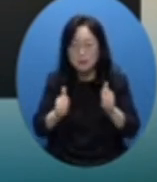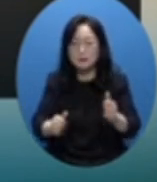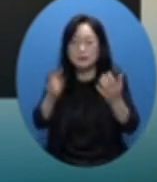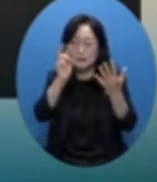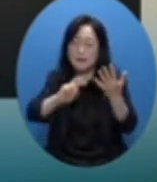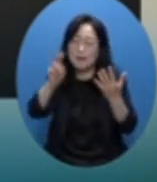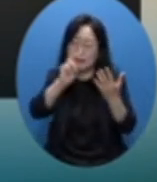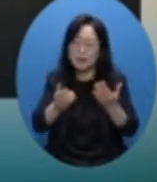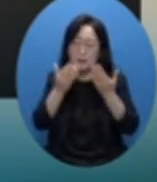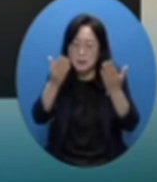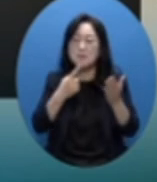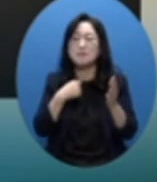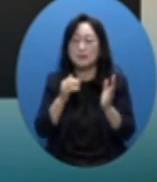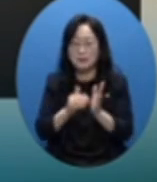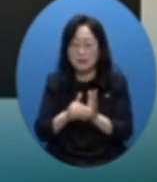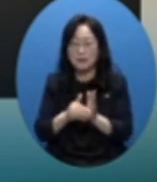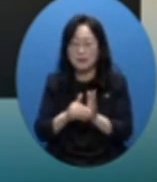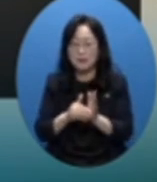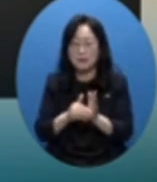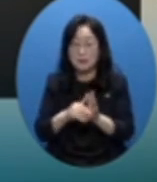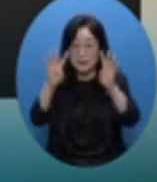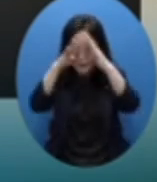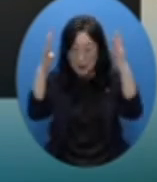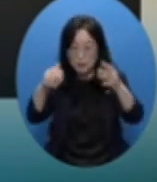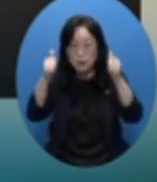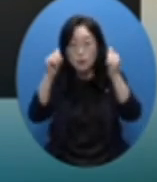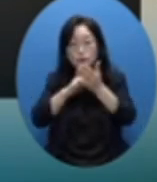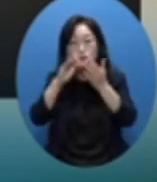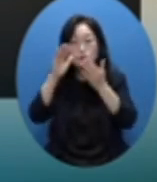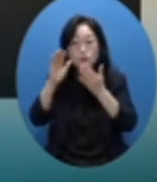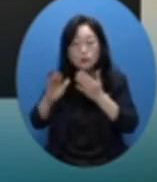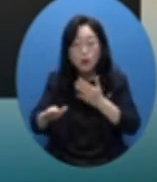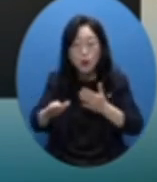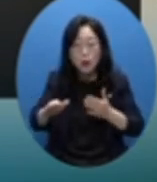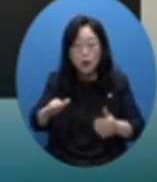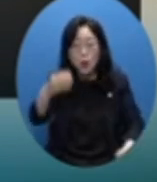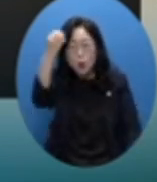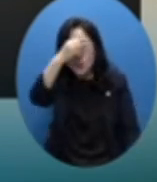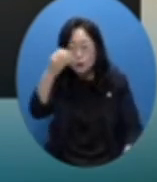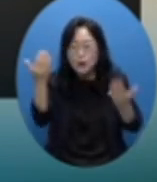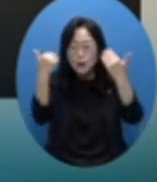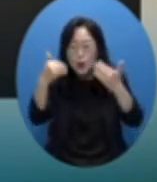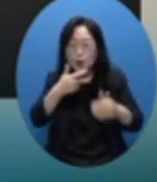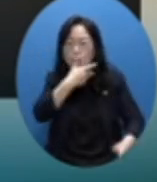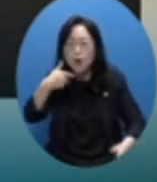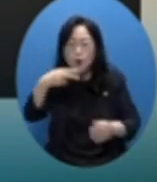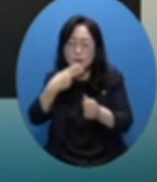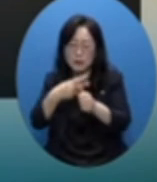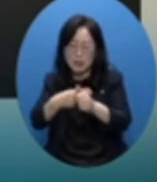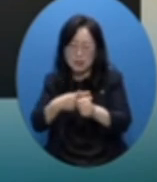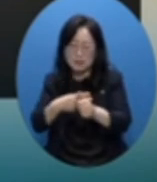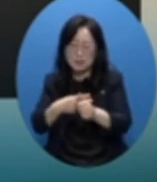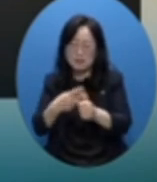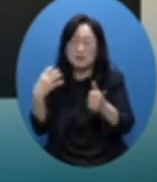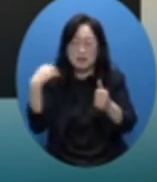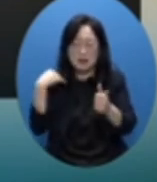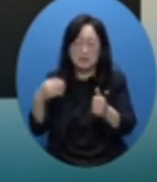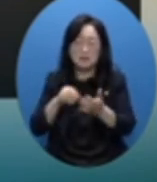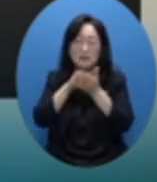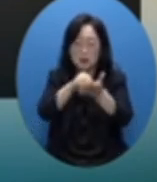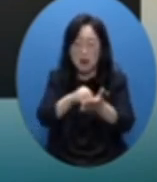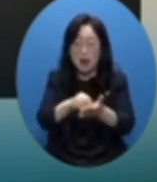사과 했던 분인데 대어 적을 보아 나서는 고등학교 영어 선생님을 들어가서 영어를 가르쳤습니다 올라 교수님